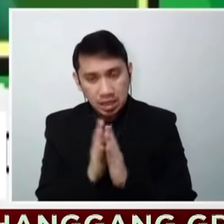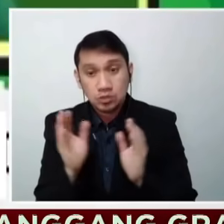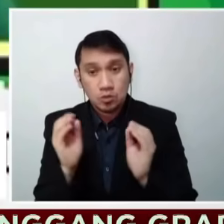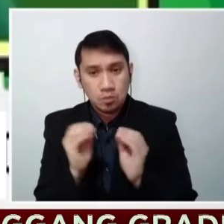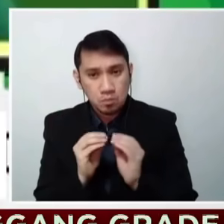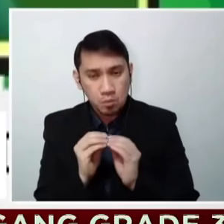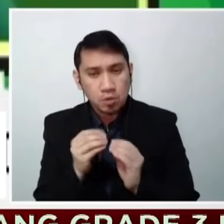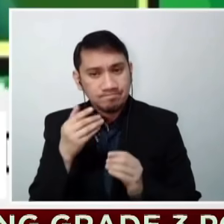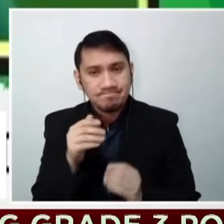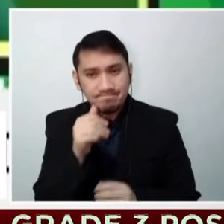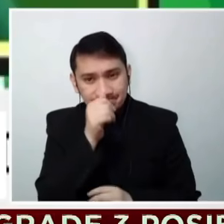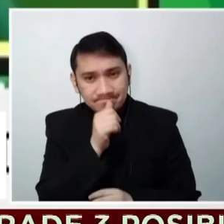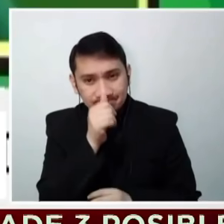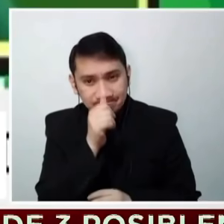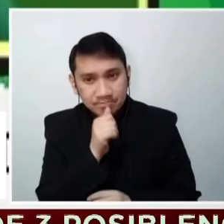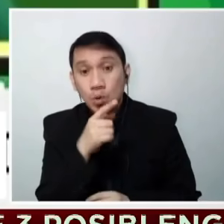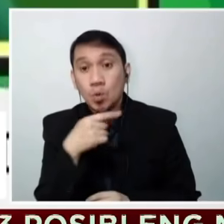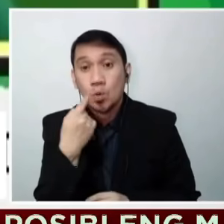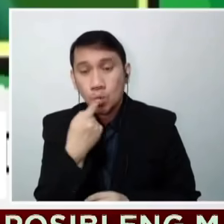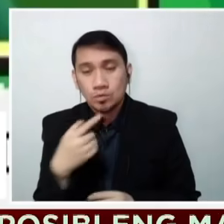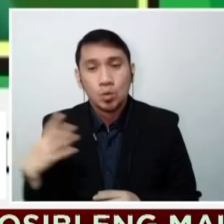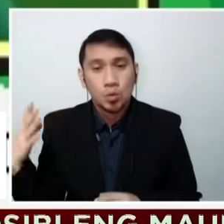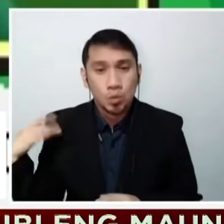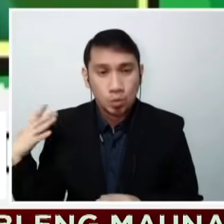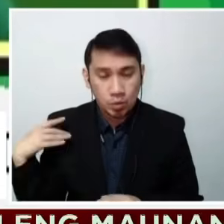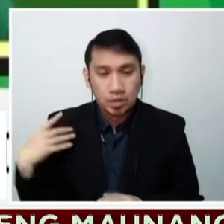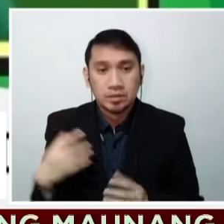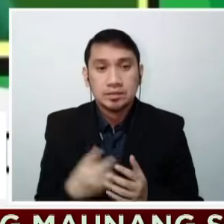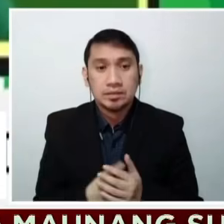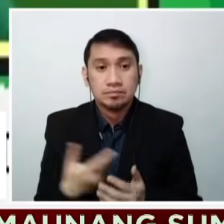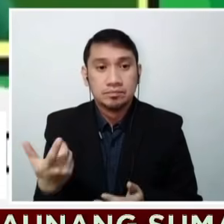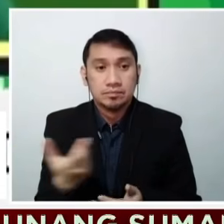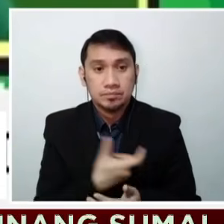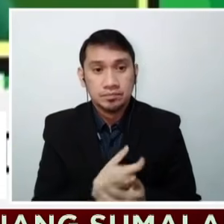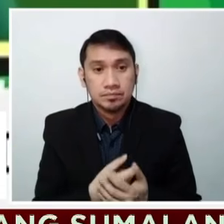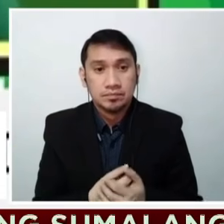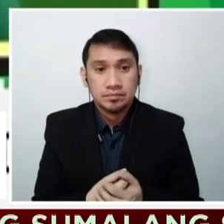Malacanang sa mga naghihintay pa rin na makakuha ng bakuna.